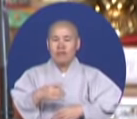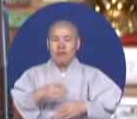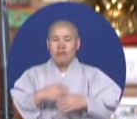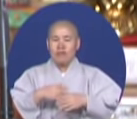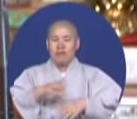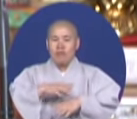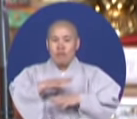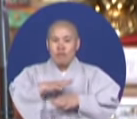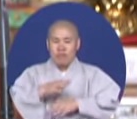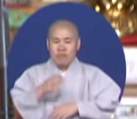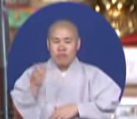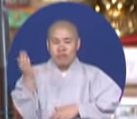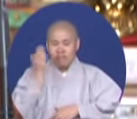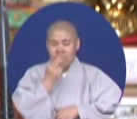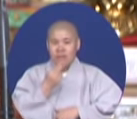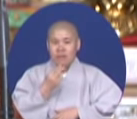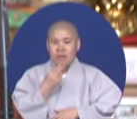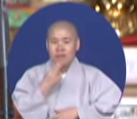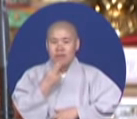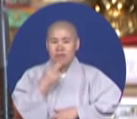두려움이 하나도 없는 게 반야도량이에요.